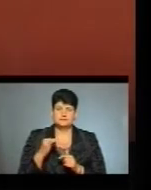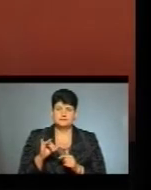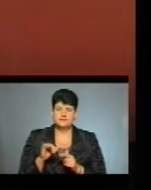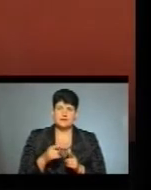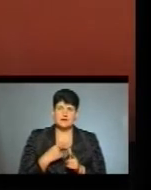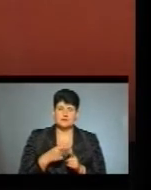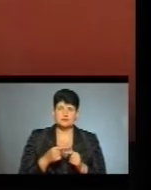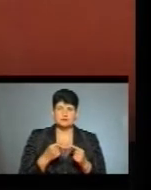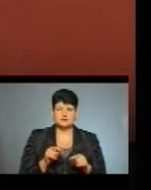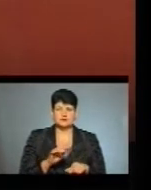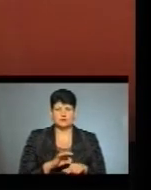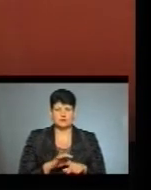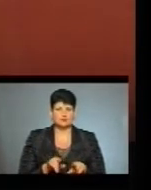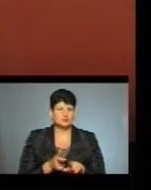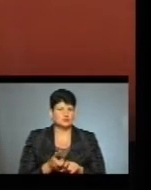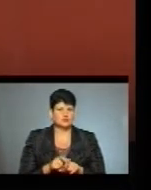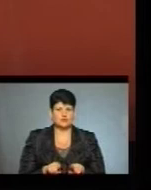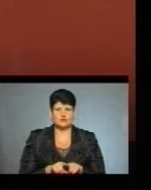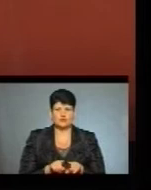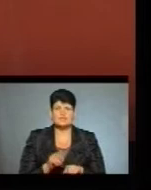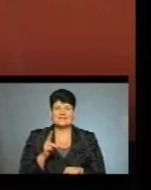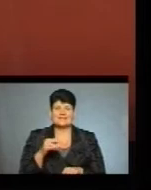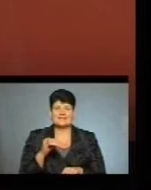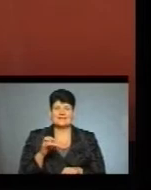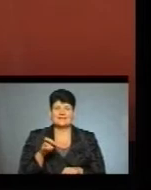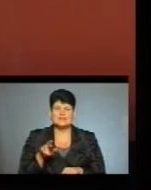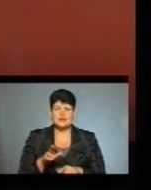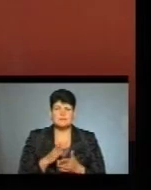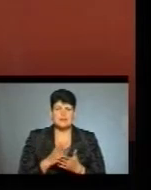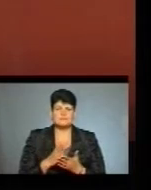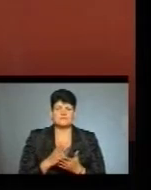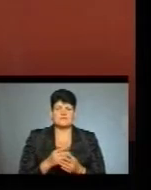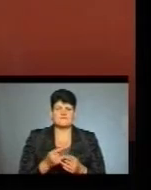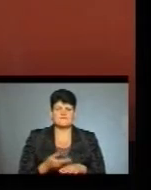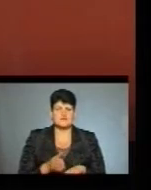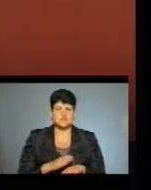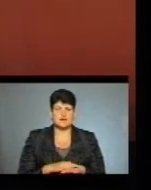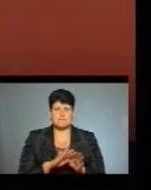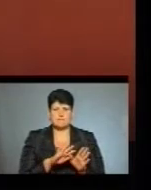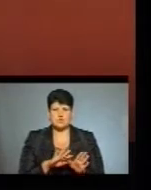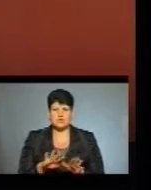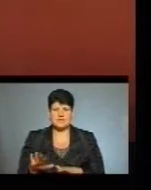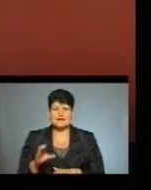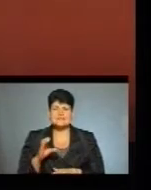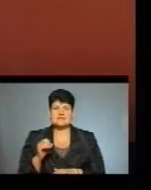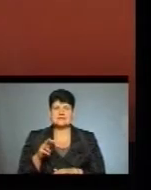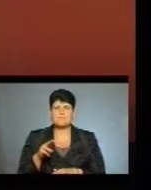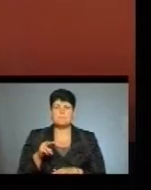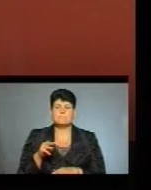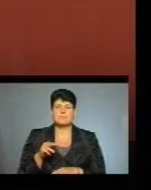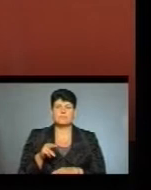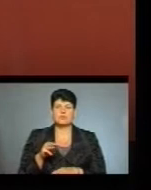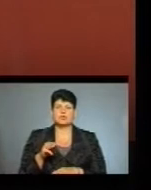якісь захворювання, які дуже схожі до дифтерії і мали важке протікання. Тобто симптоматика була подібна, як